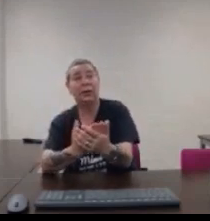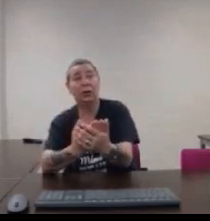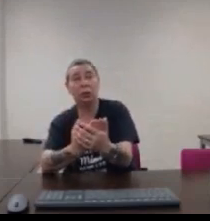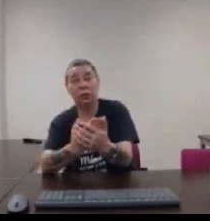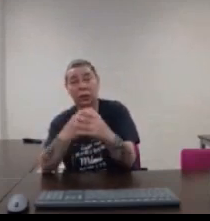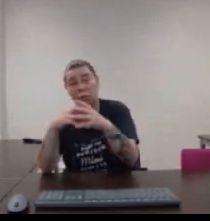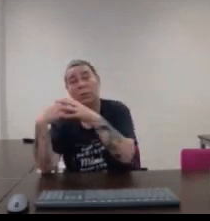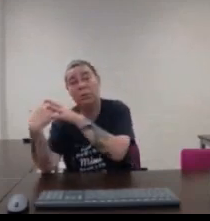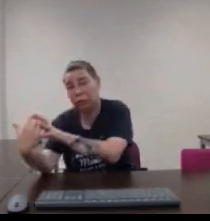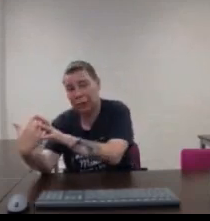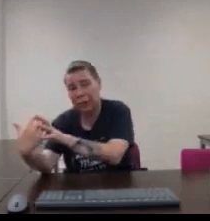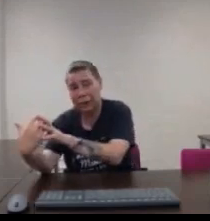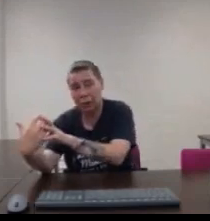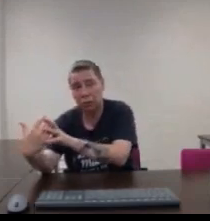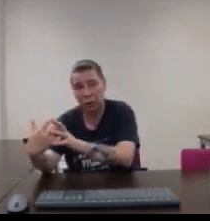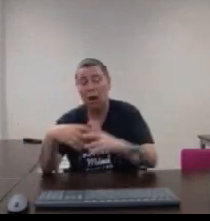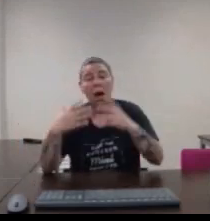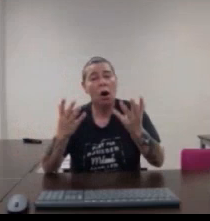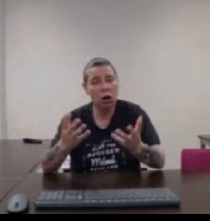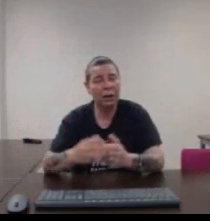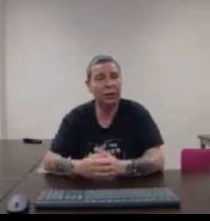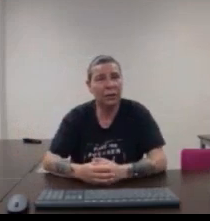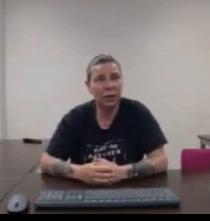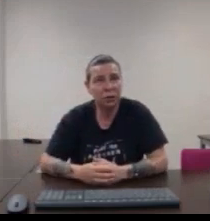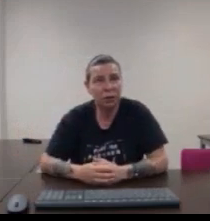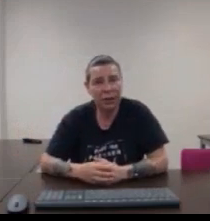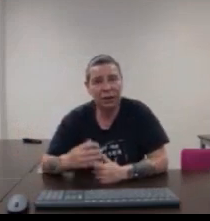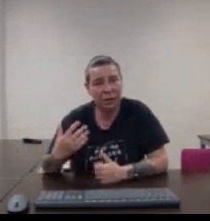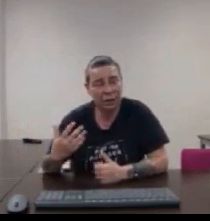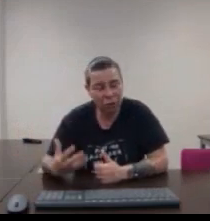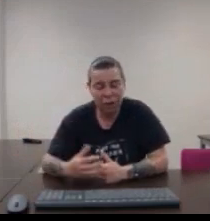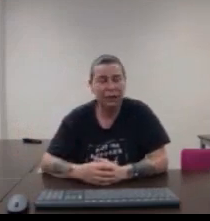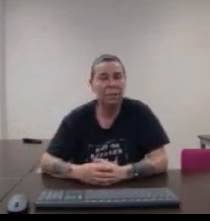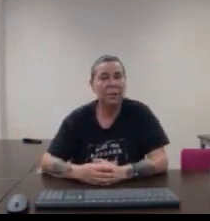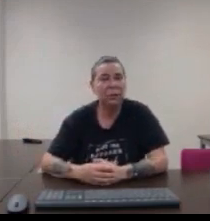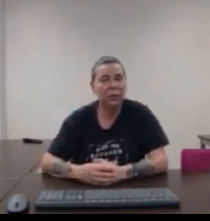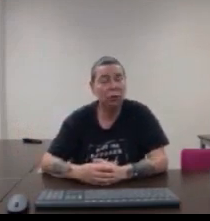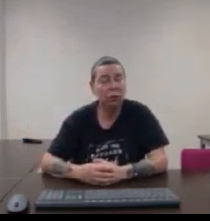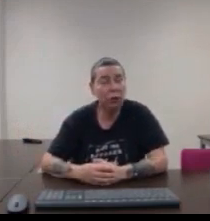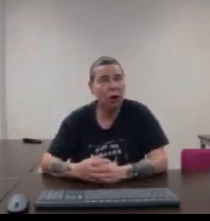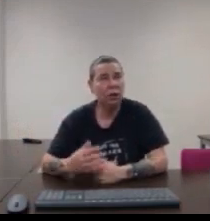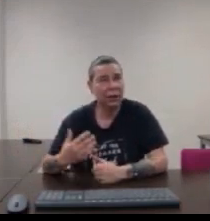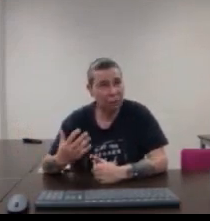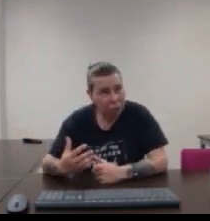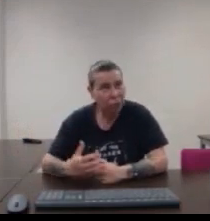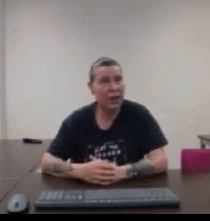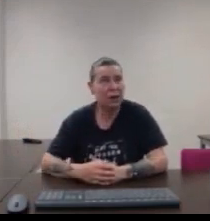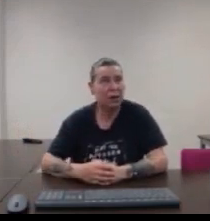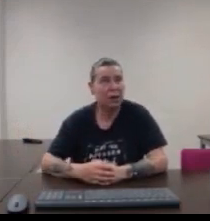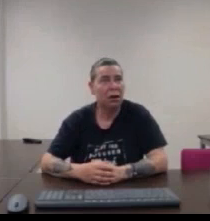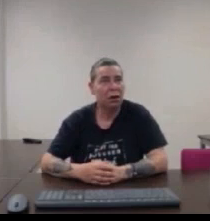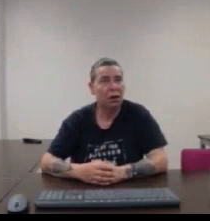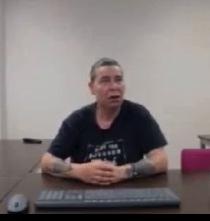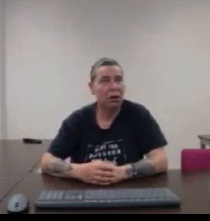qui nécessite de la concentration, puissent se mettre à l'écart du bruit. Encore un des avantages du télétravail, c'est que ça permet aussi souvent d'être plus au